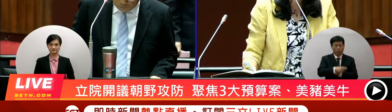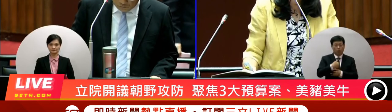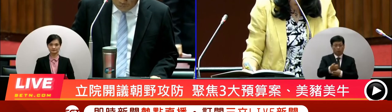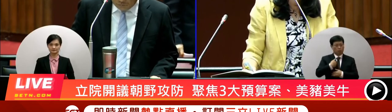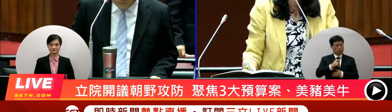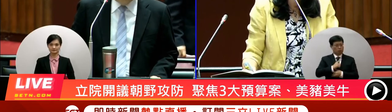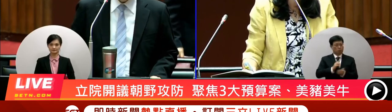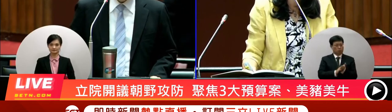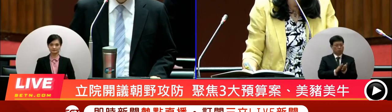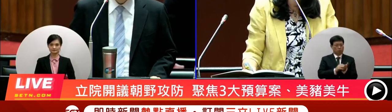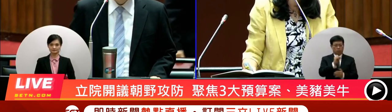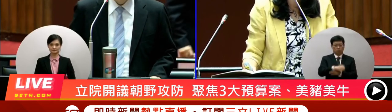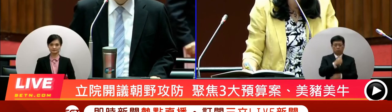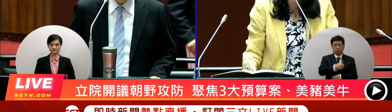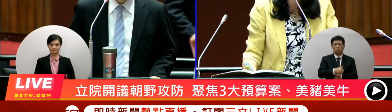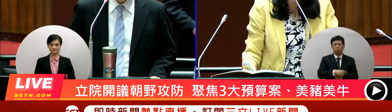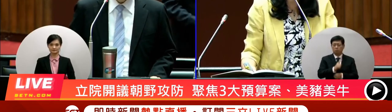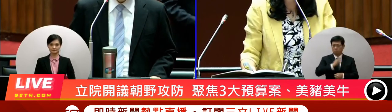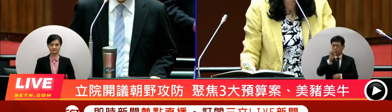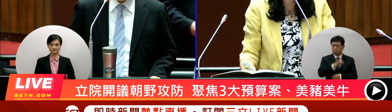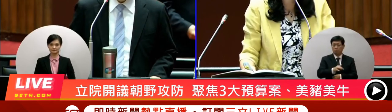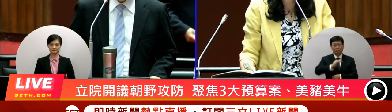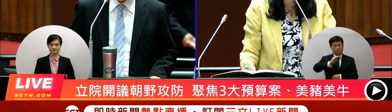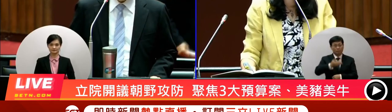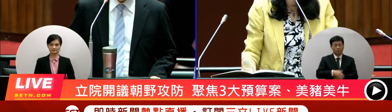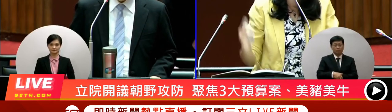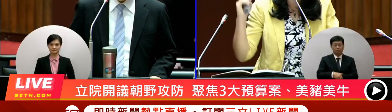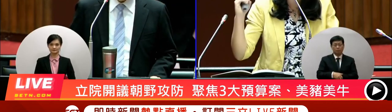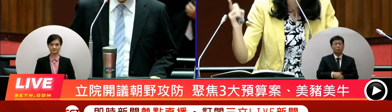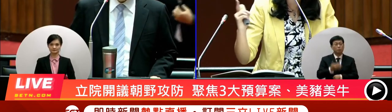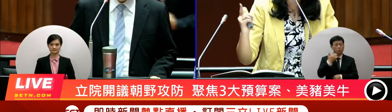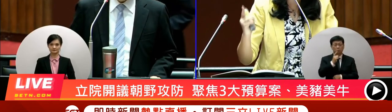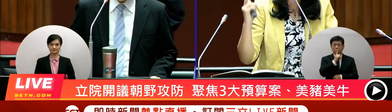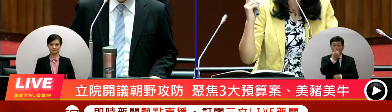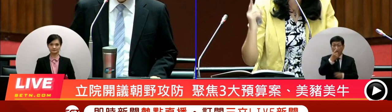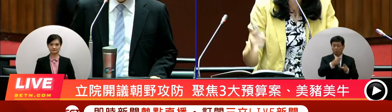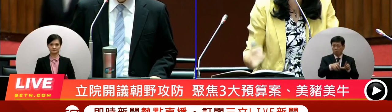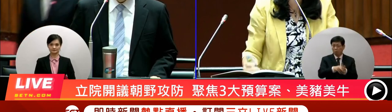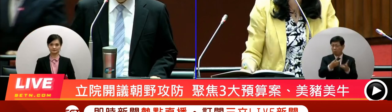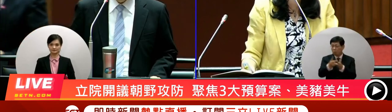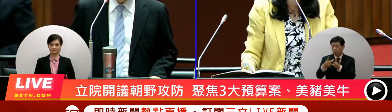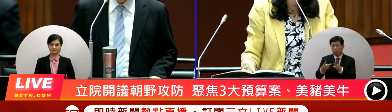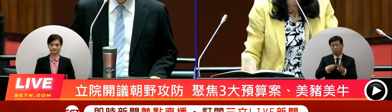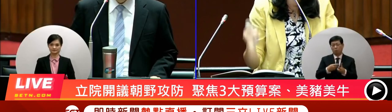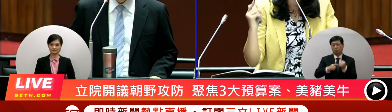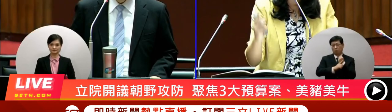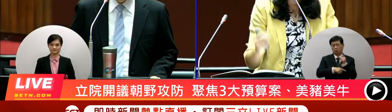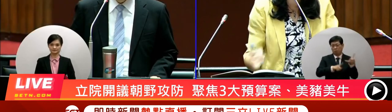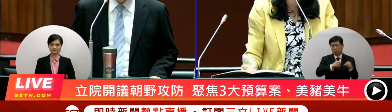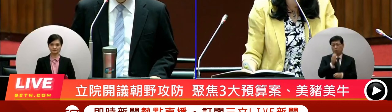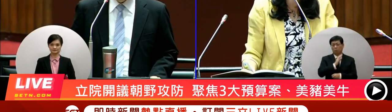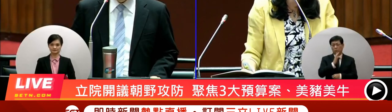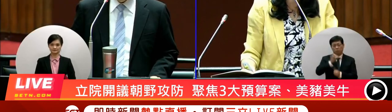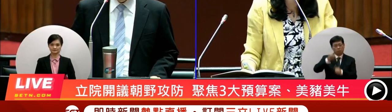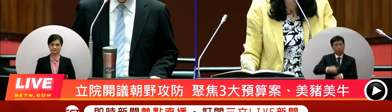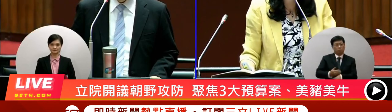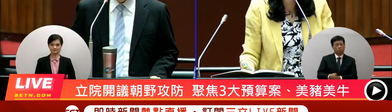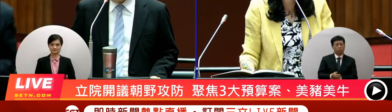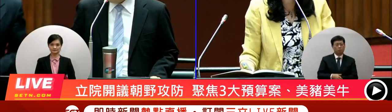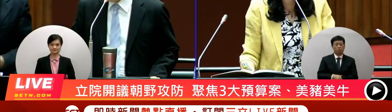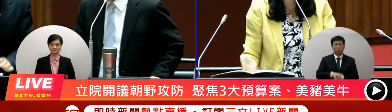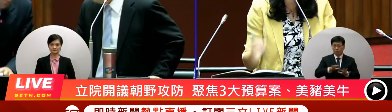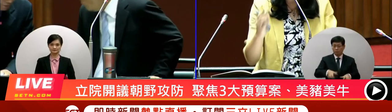人在这里非常的肯定教育部的速度，但是呢，只有这样的一纸公文，其实它没有任何的法律效力，也没有法则。所以我